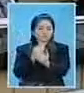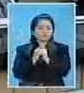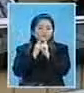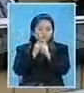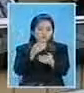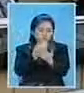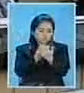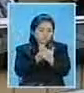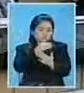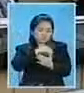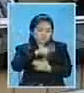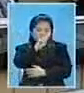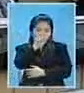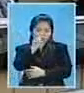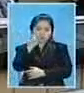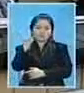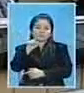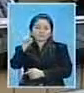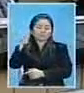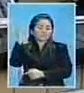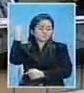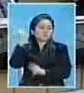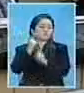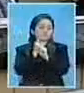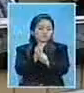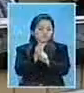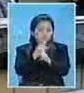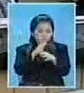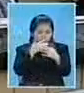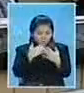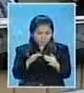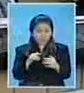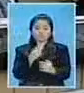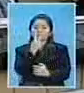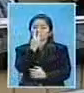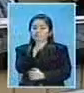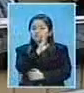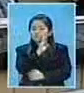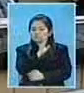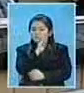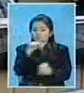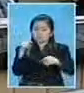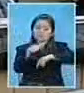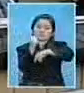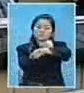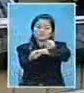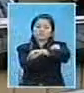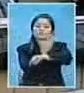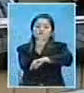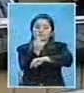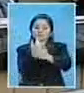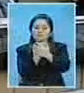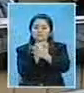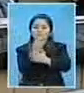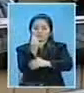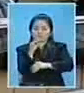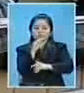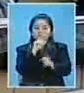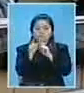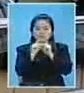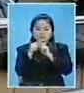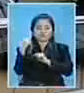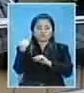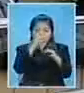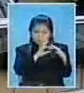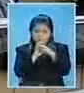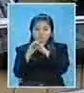ากกว่า 200% ในช่วงระยะเวลานั้นในขณะที่ถ้าเราไปดูในส่วนของค่าแรงขั้นต่ำซึ่งท่านได้พูดไว้ในเรื่องนี้เดี๋ยวผมจะวกกลับม